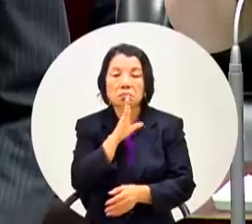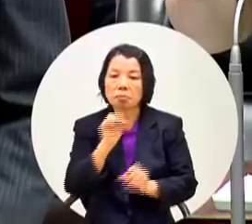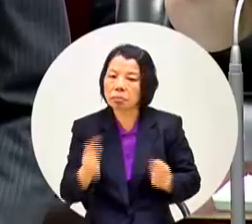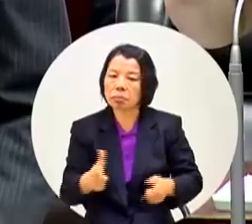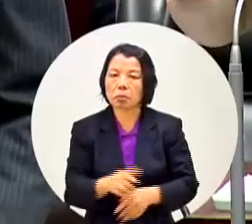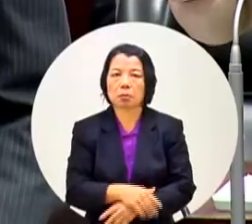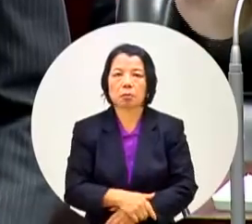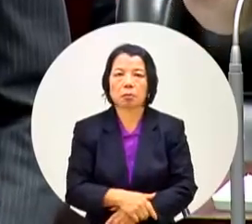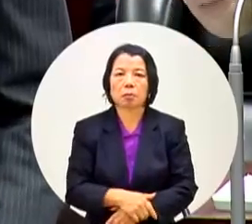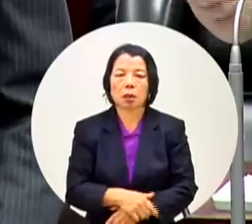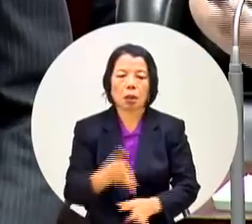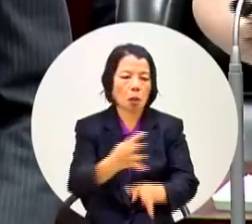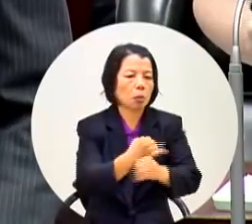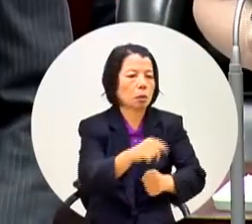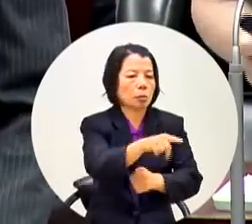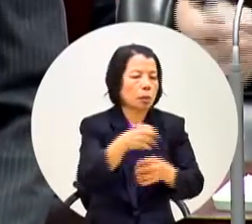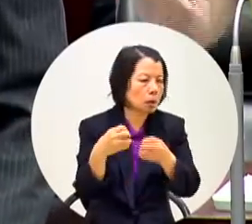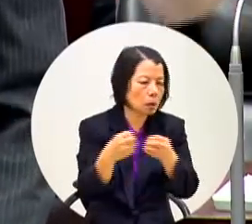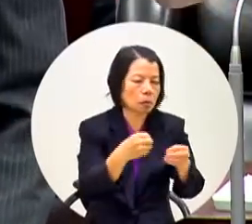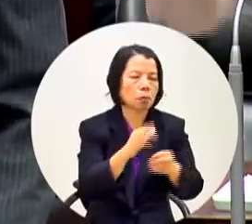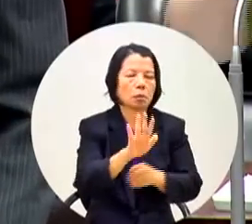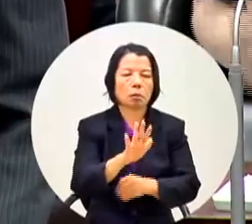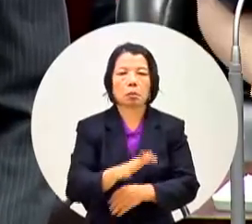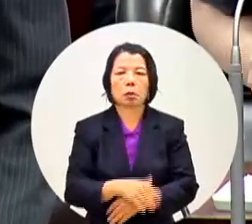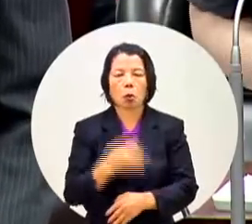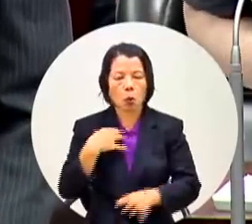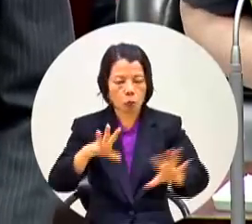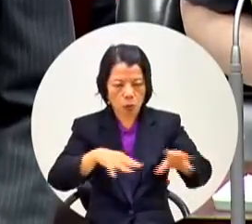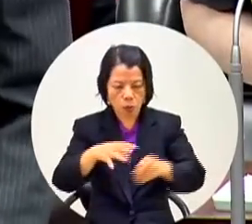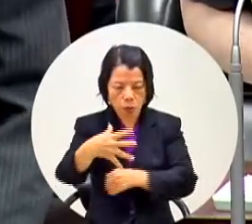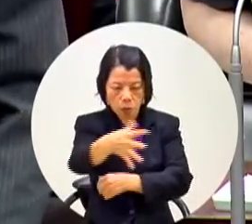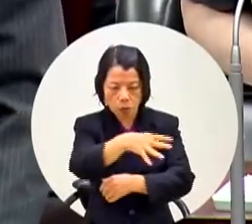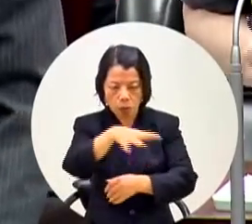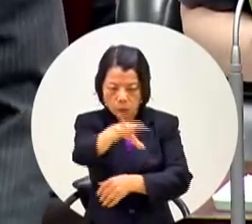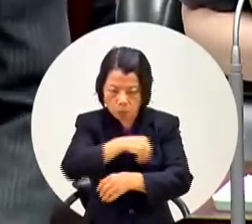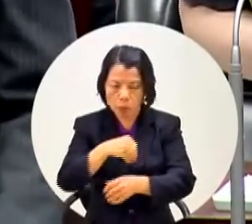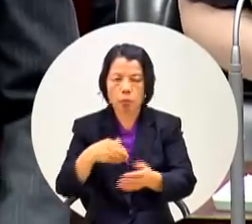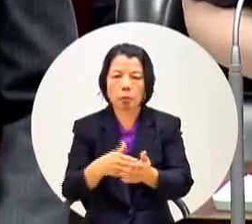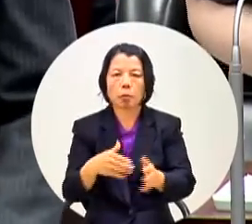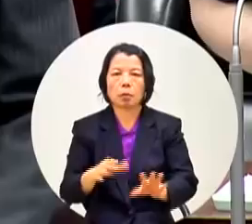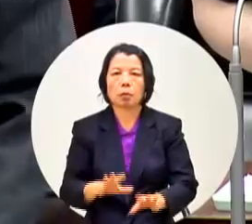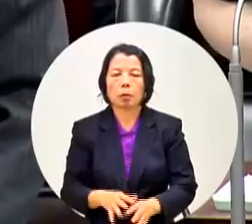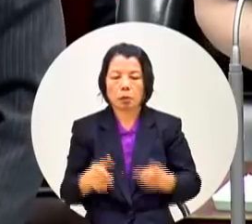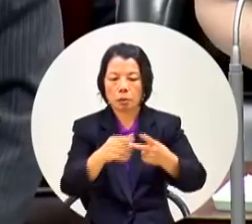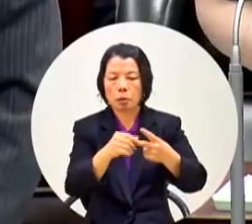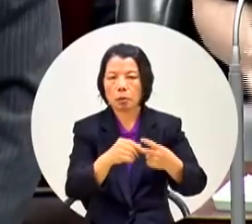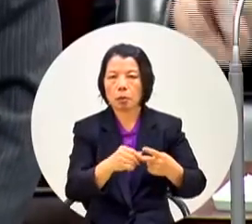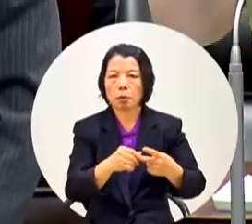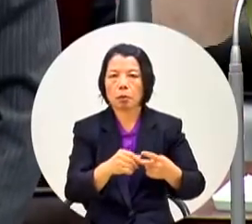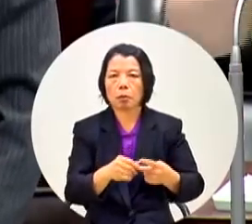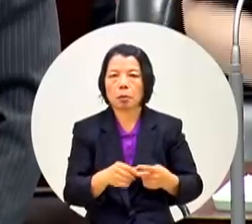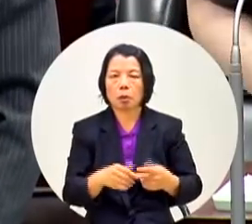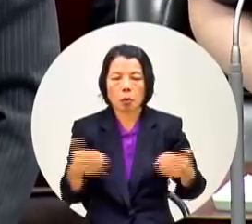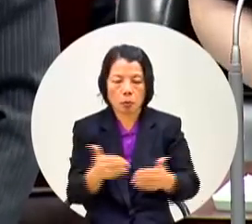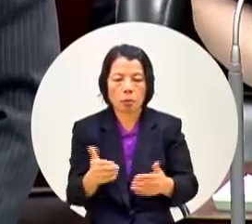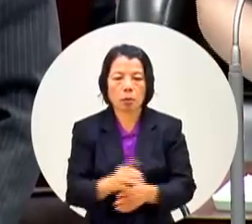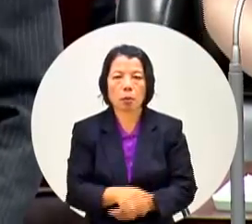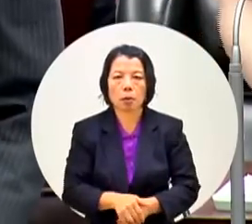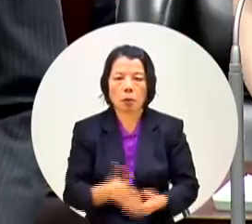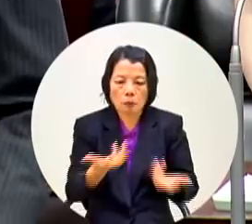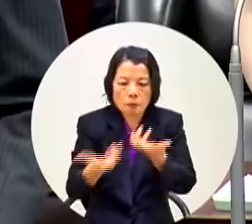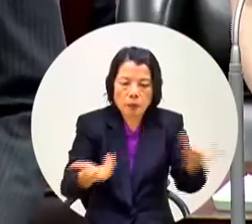纳起来。好，那我们来看第一个问题，我就请局长回答。拆成两阶段发包计划是谁核定